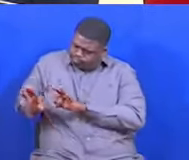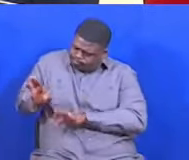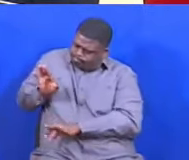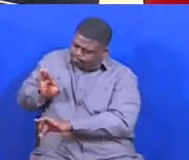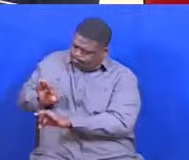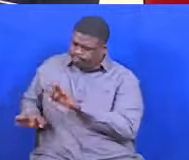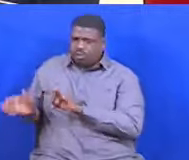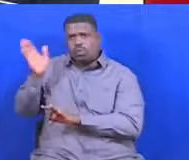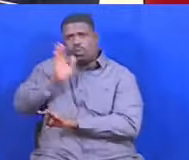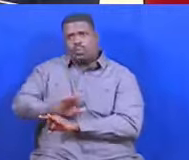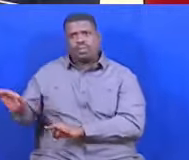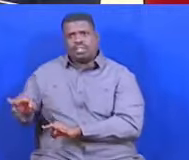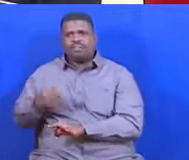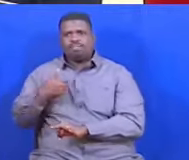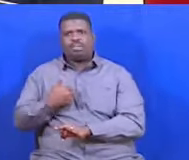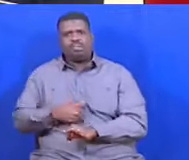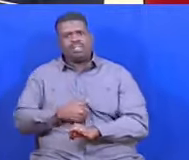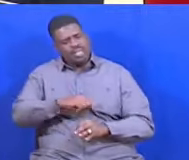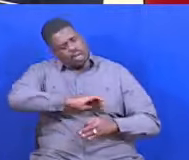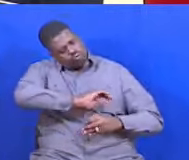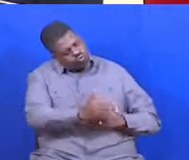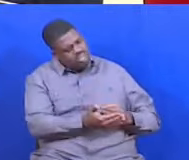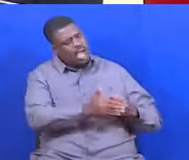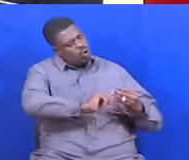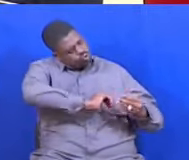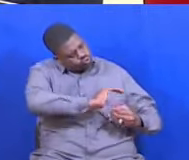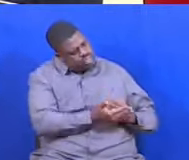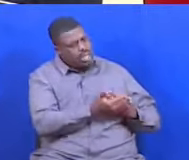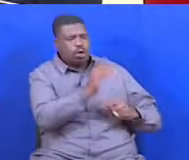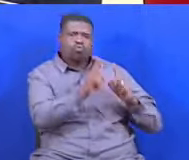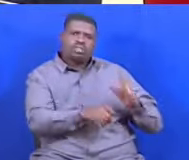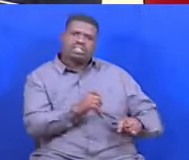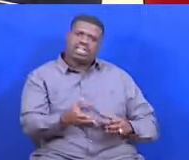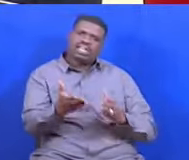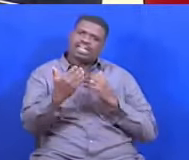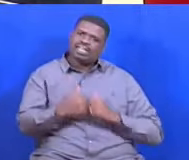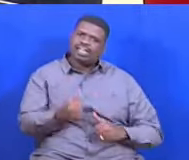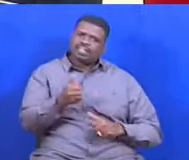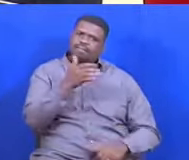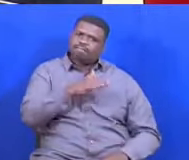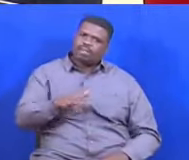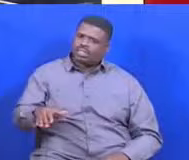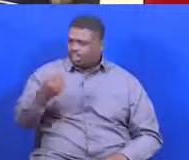swali limekuwa si mara moja nauliza. Kwa hiyo nahitaji watu wa Dodoma wapate maji, na